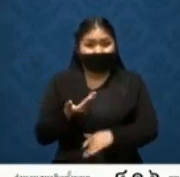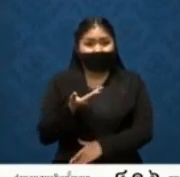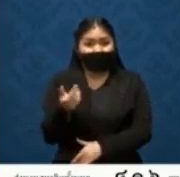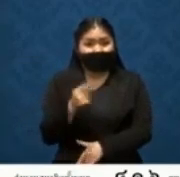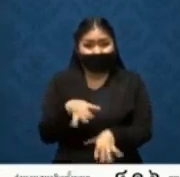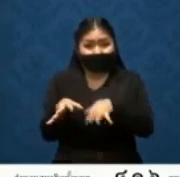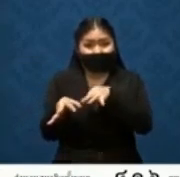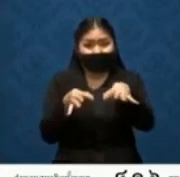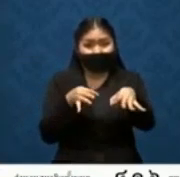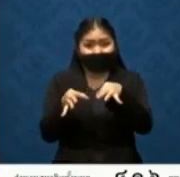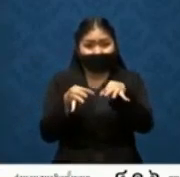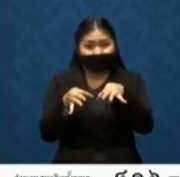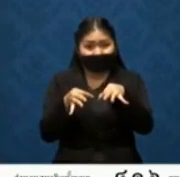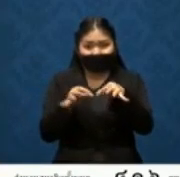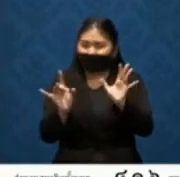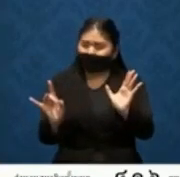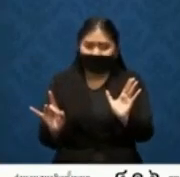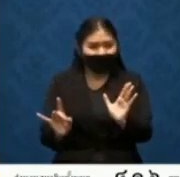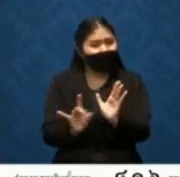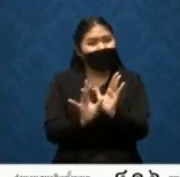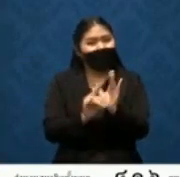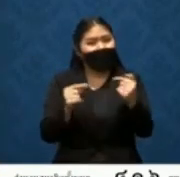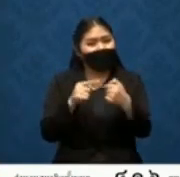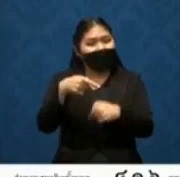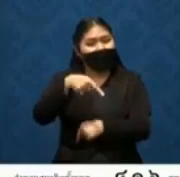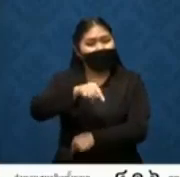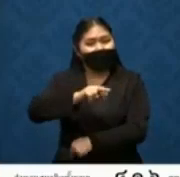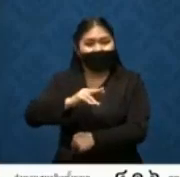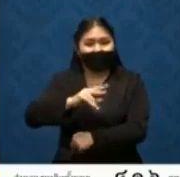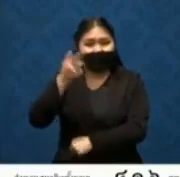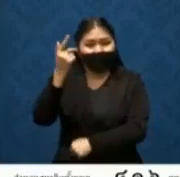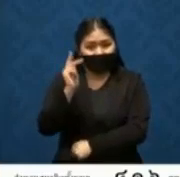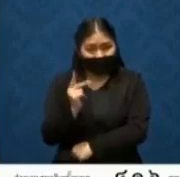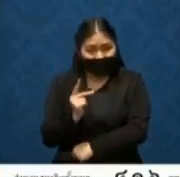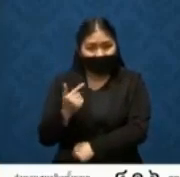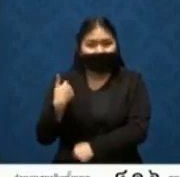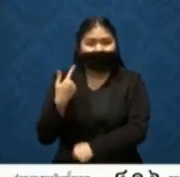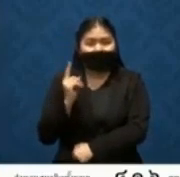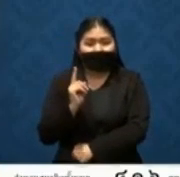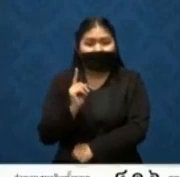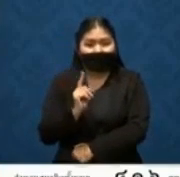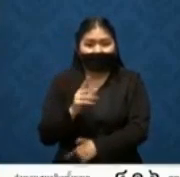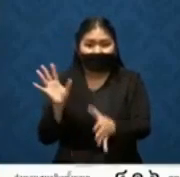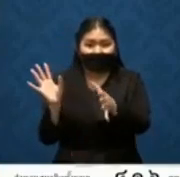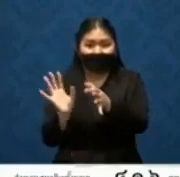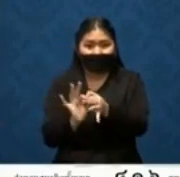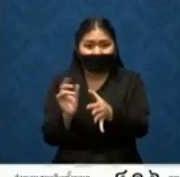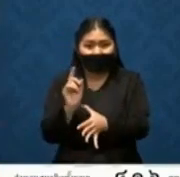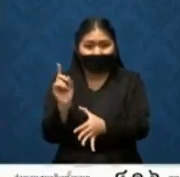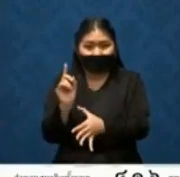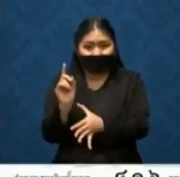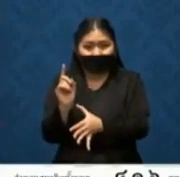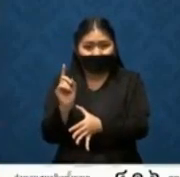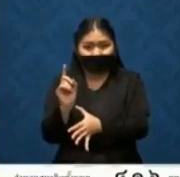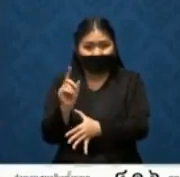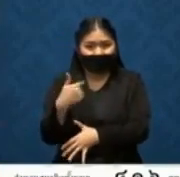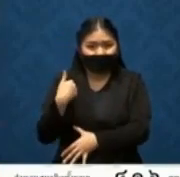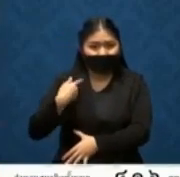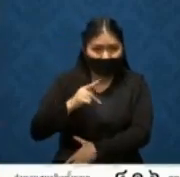อภิปรายน่าจะเป็นครั้งสุดท้ายเรื่องพรบกัญชากัญชงซึ่งเกี่ยวข้องและมีส่วนได้